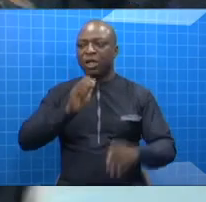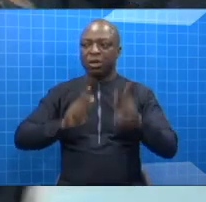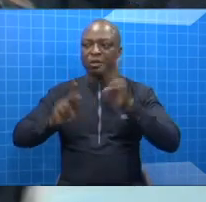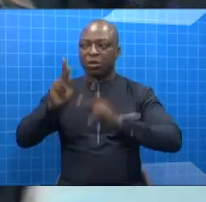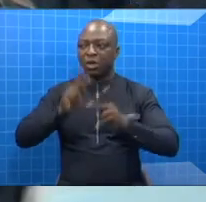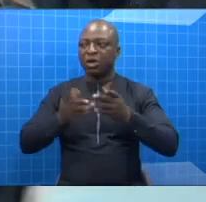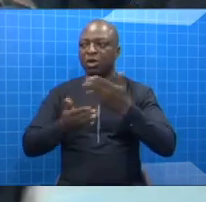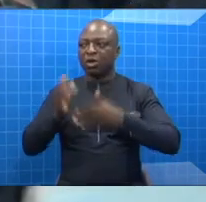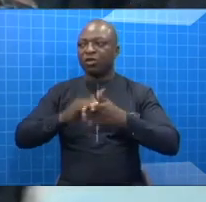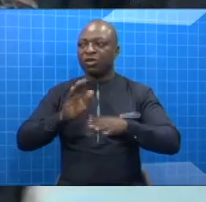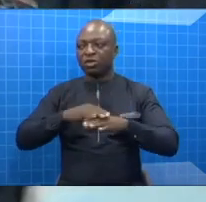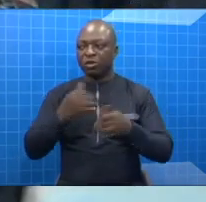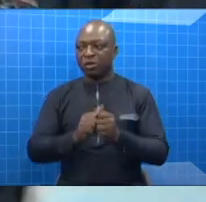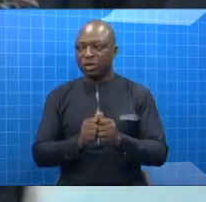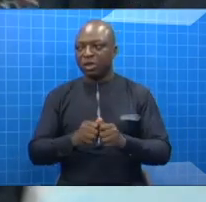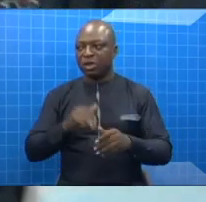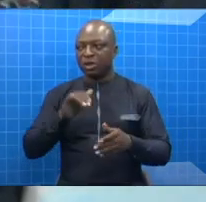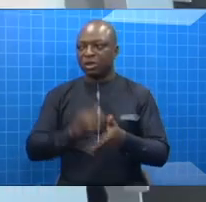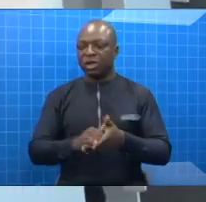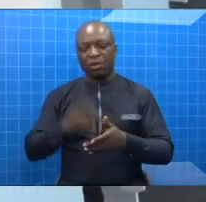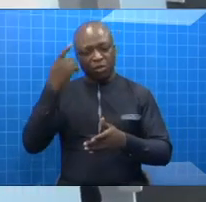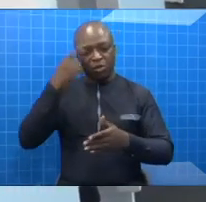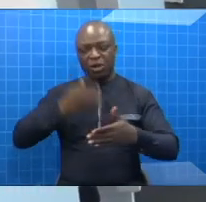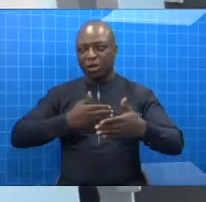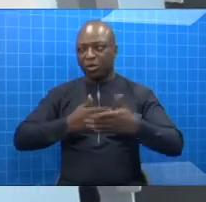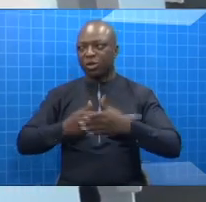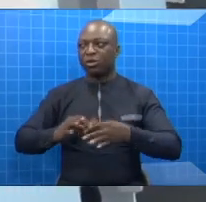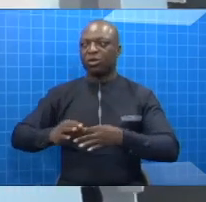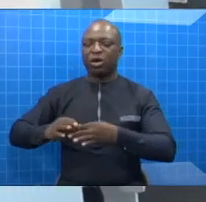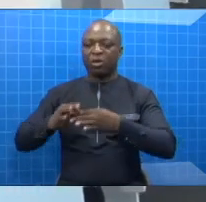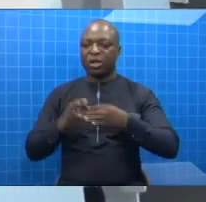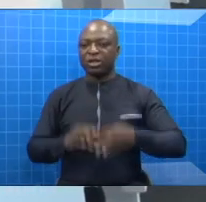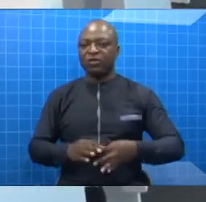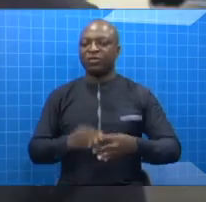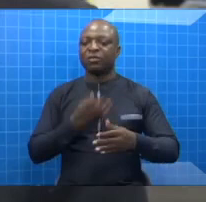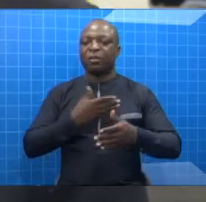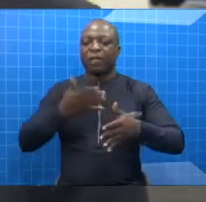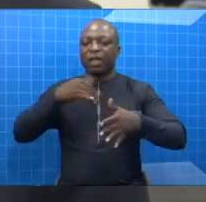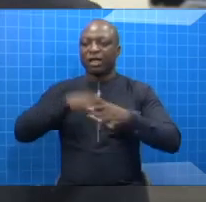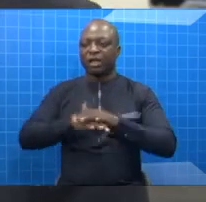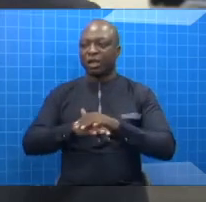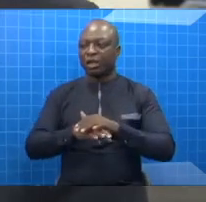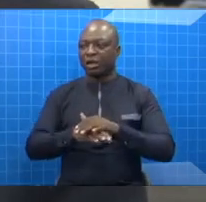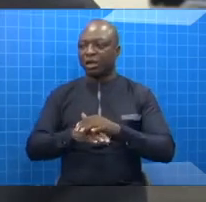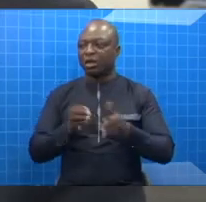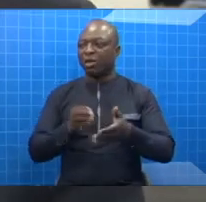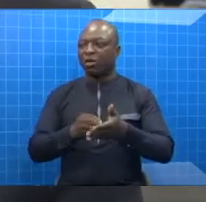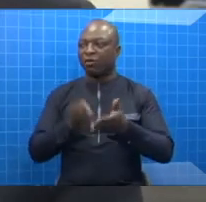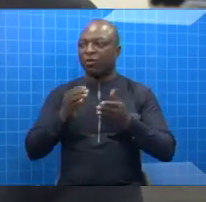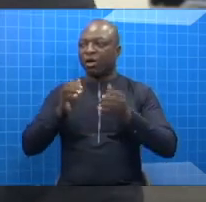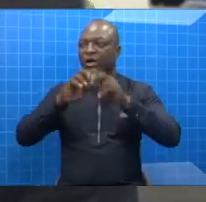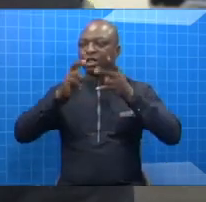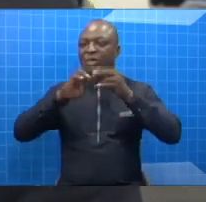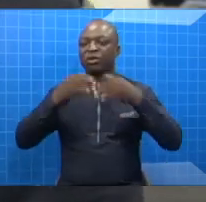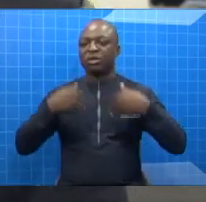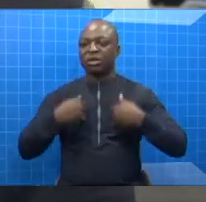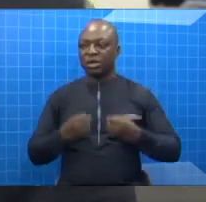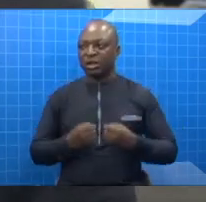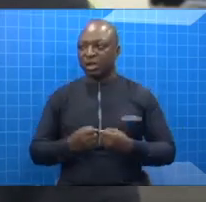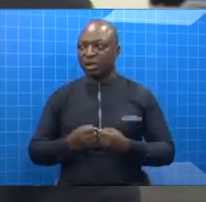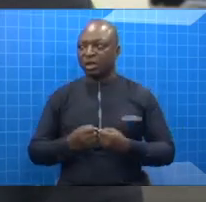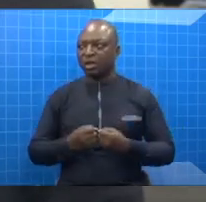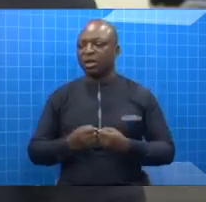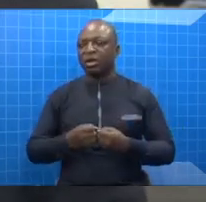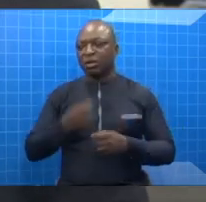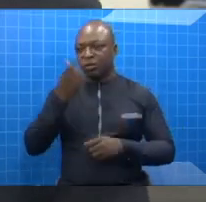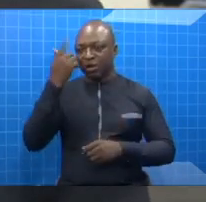la problématique. Ceci pour une approche collaborative et intégrée. Enjeu en termes de santé publique, mais pas seulement,